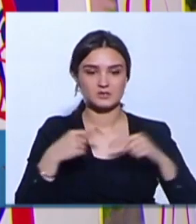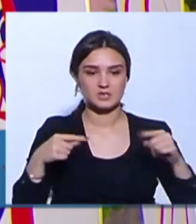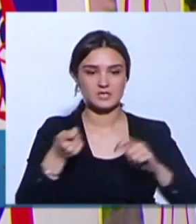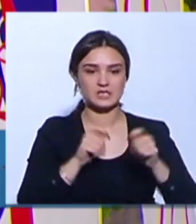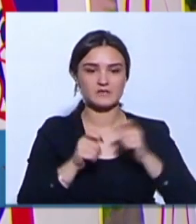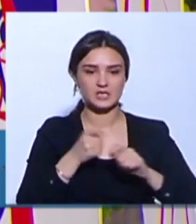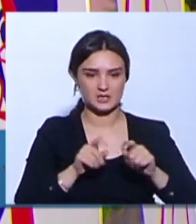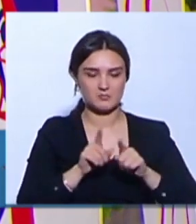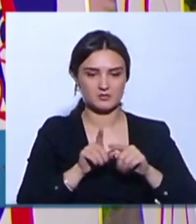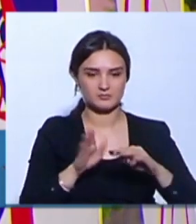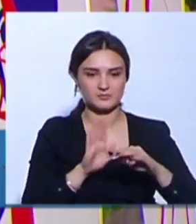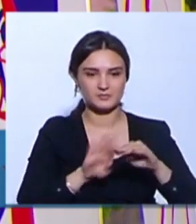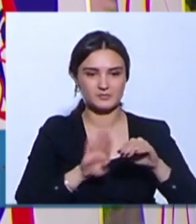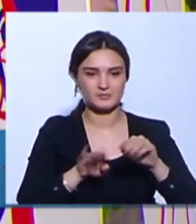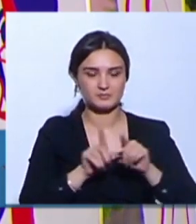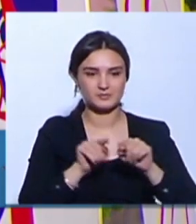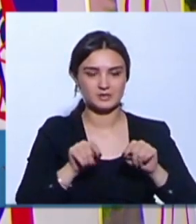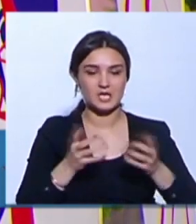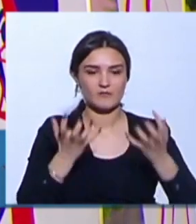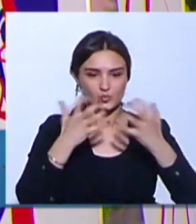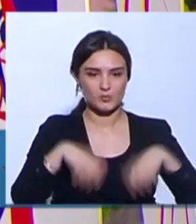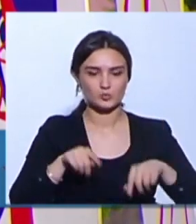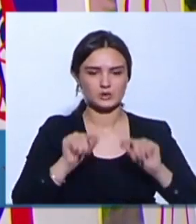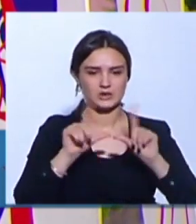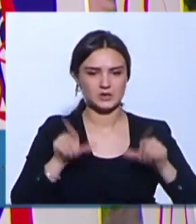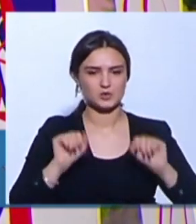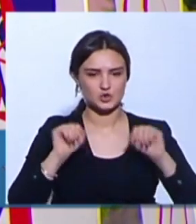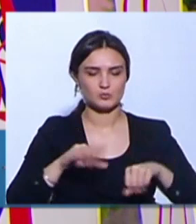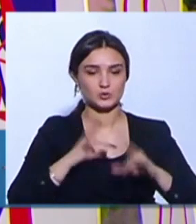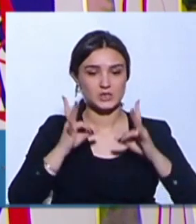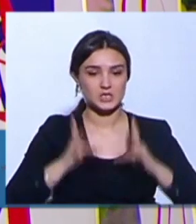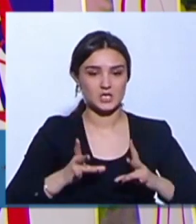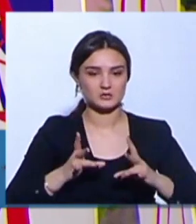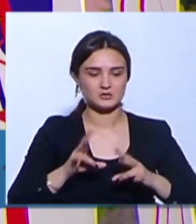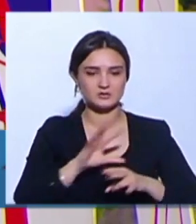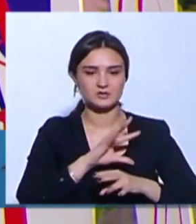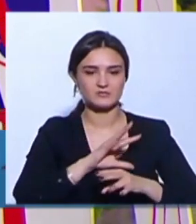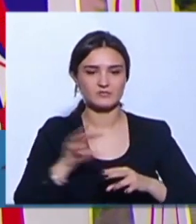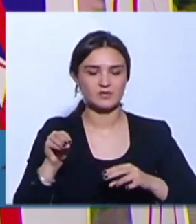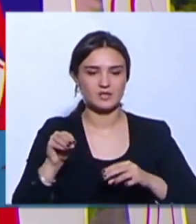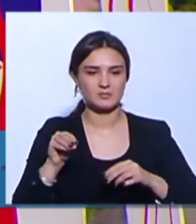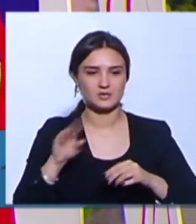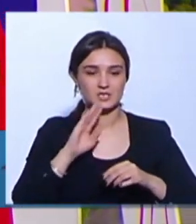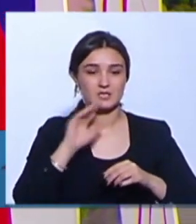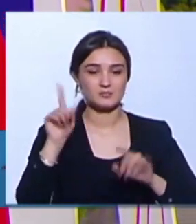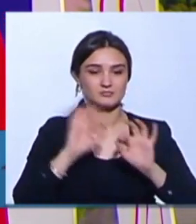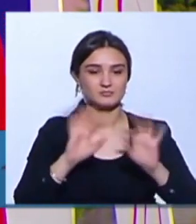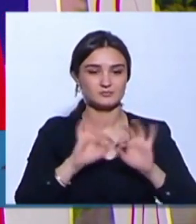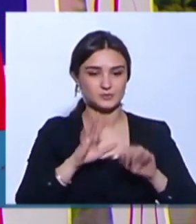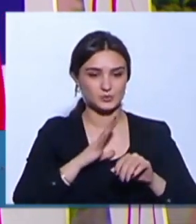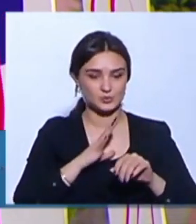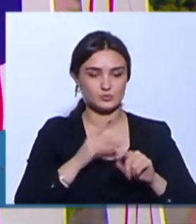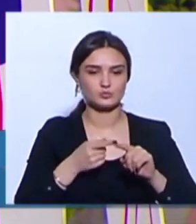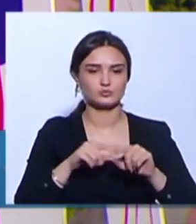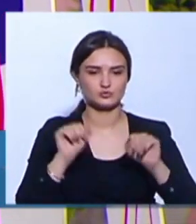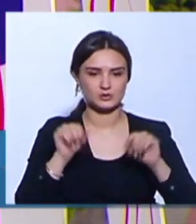ნივთიერებასაც ფილტრავს და ეს იმას ნიშნავს, რომ ავტომატურად თირკმელი შეიძლება დაზარალდეს ყველა იმ პროცესით, რომელიც ქალბატონმა ირმამ ახსენა. მათ